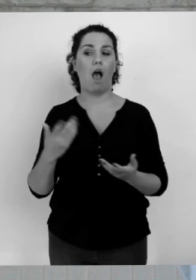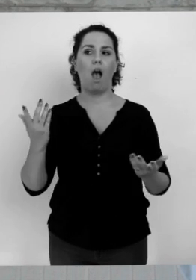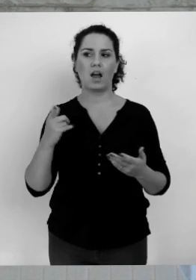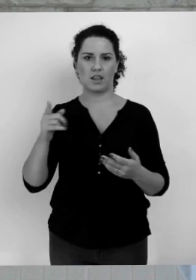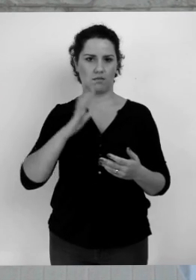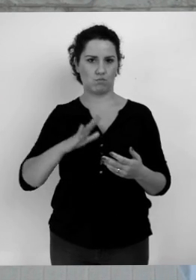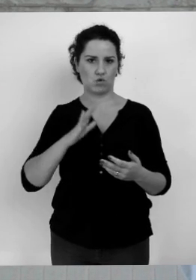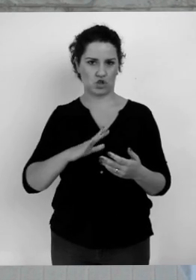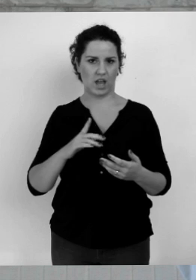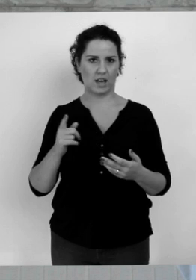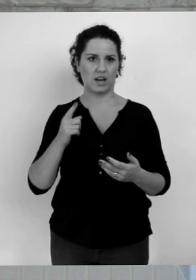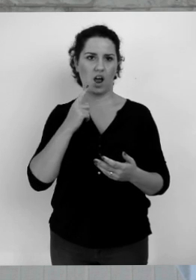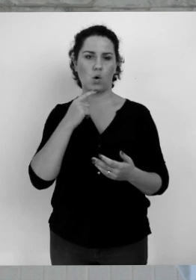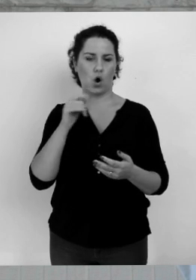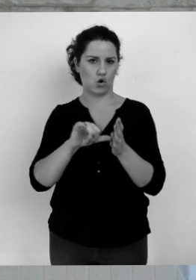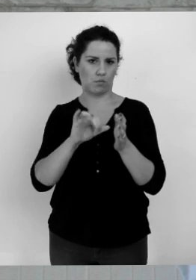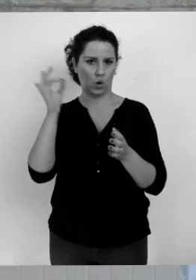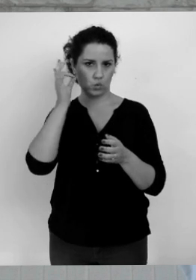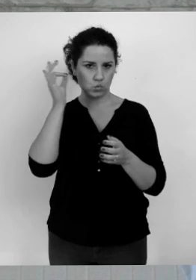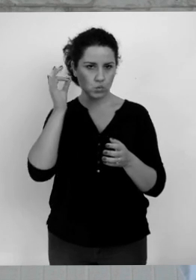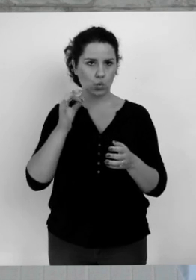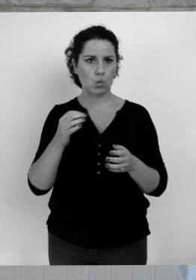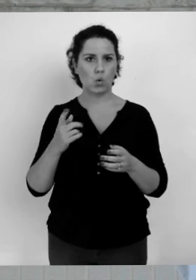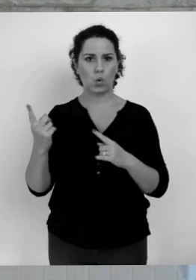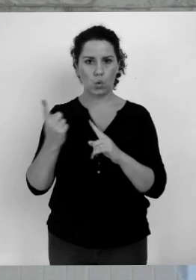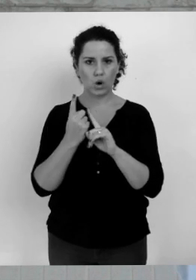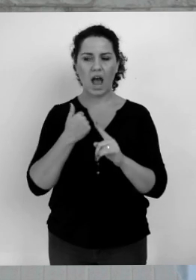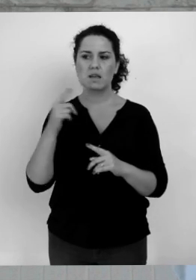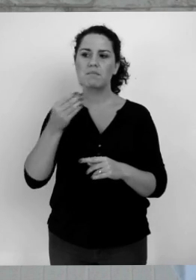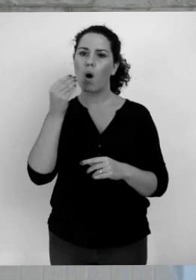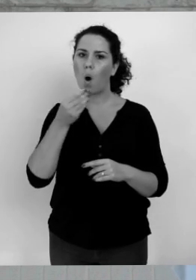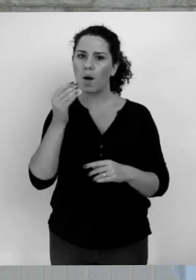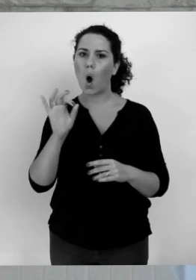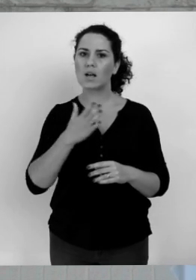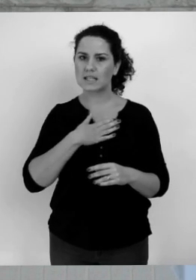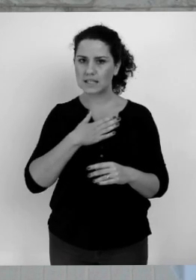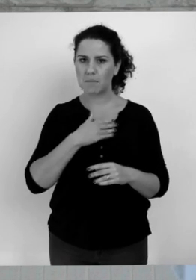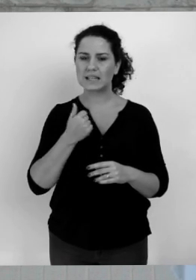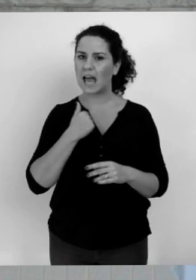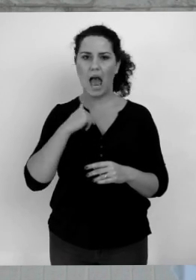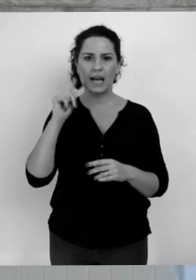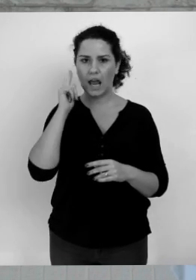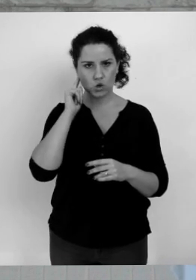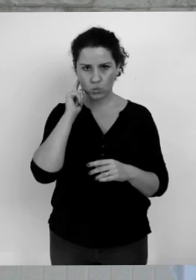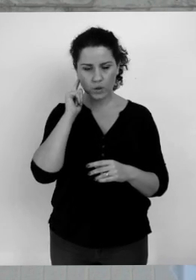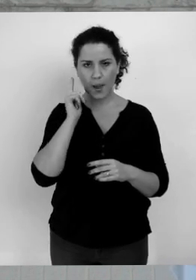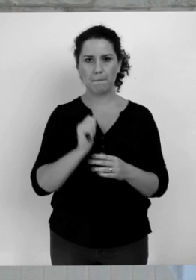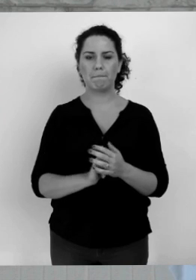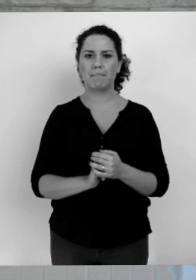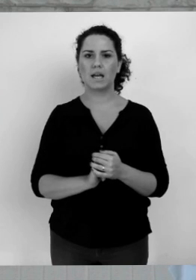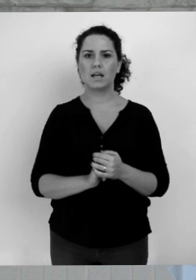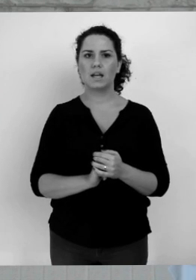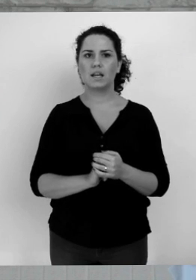takve mušterije koje normalno čuju, ja sam njima objasnila o sebi. Da ja ne čujem